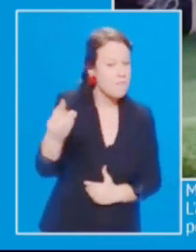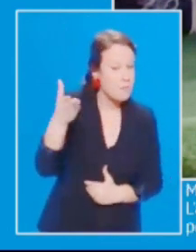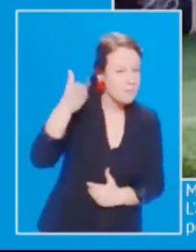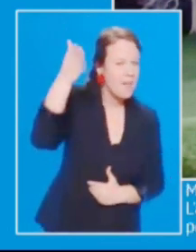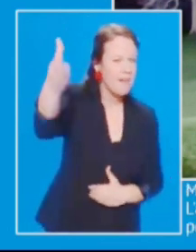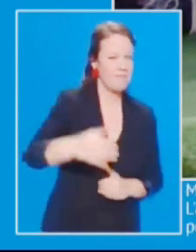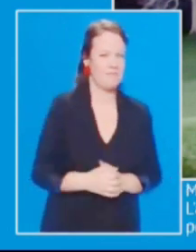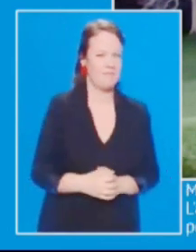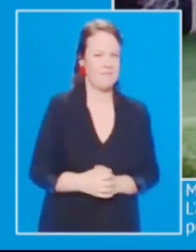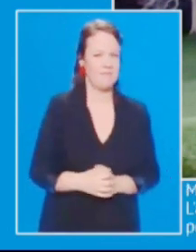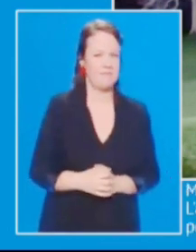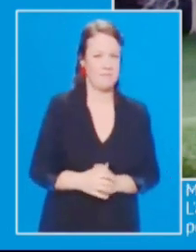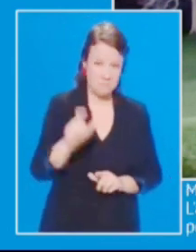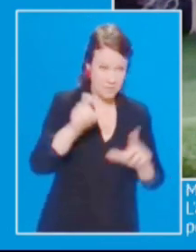de ceux qui agissent service du pays